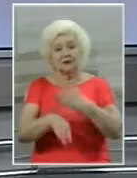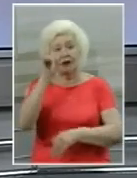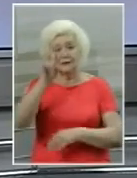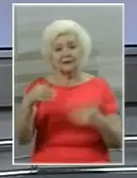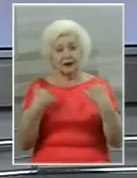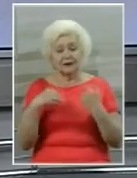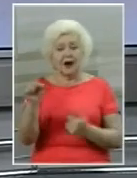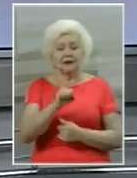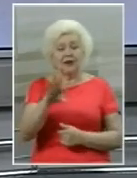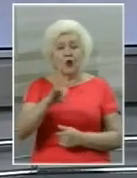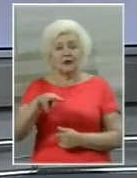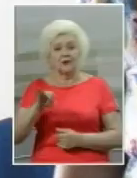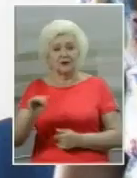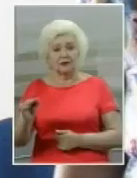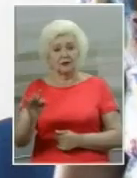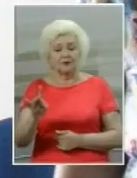наша Аліна Олефір.